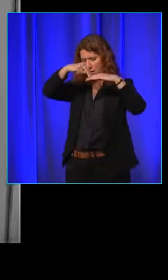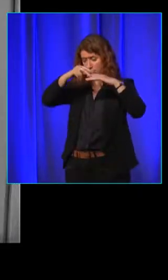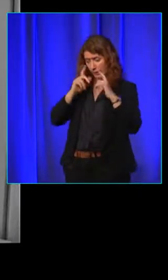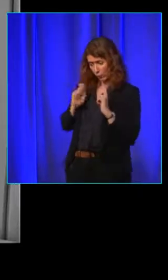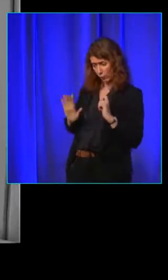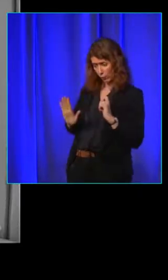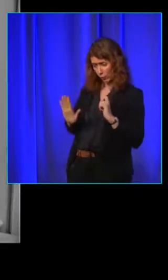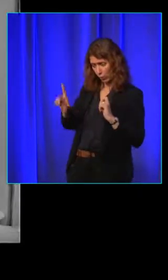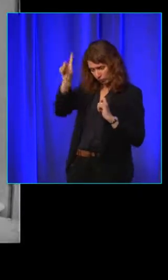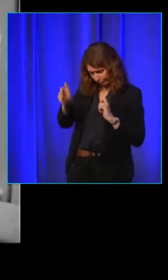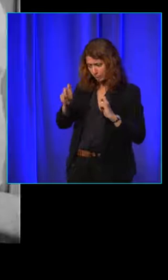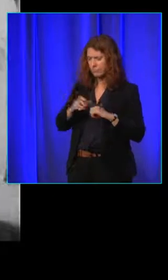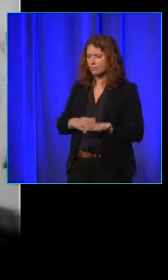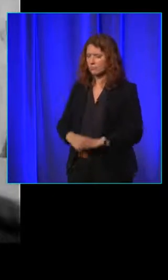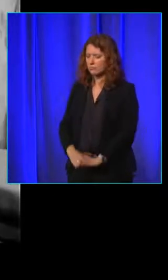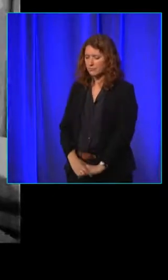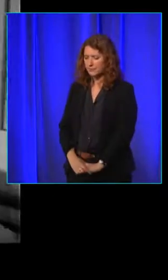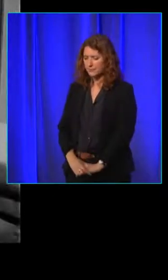Attention, partez.